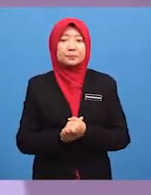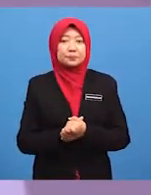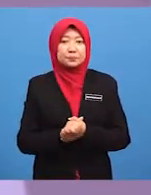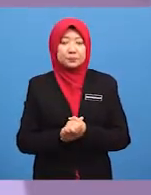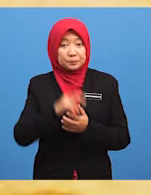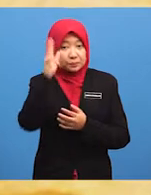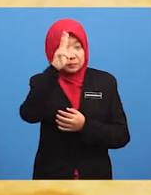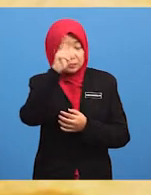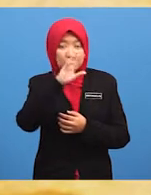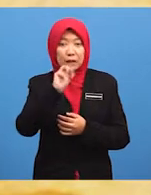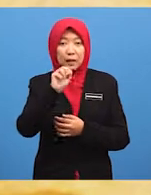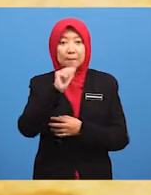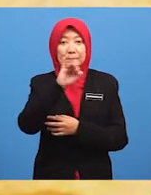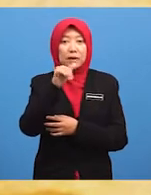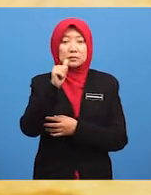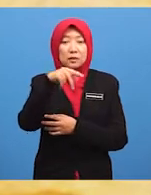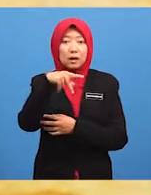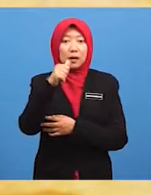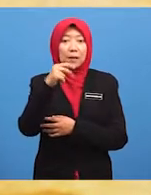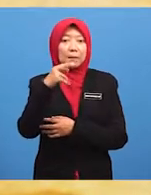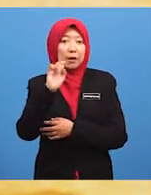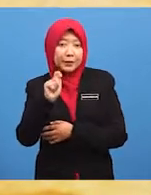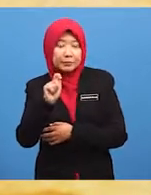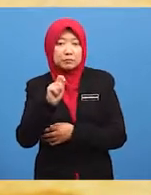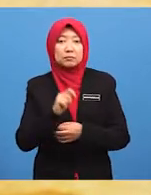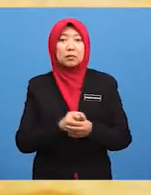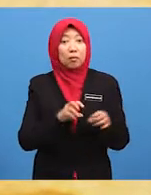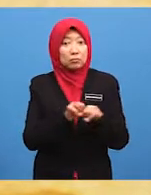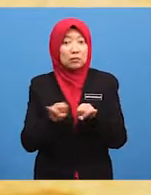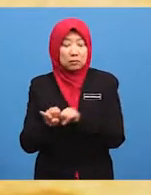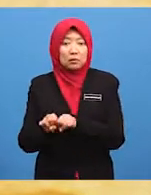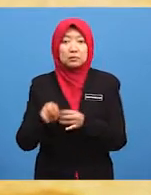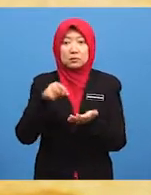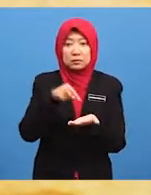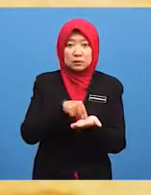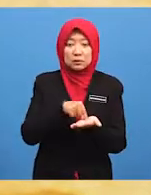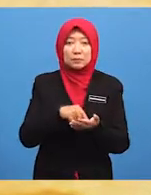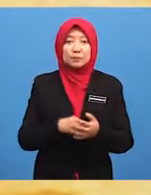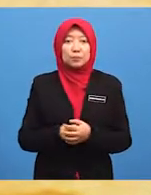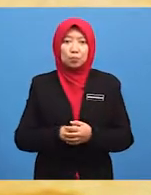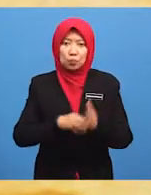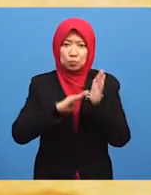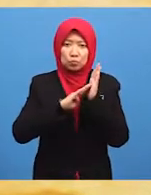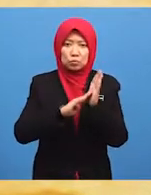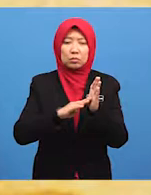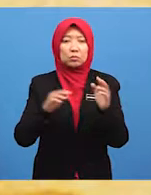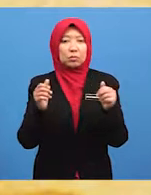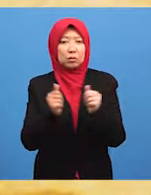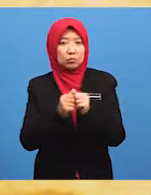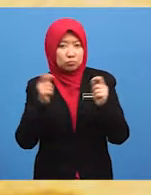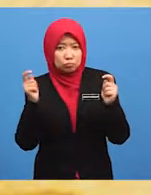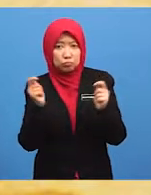kelima, iaitu Kerajaan Majapahit. Kegiatan persuratan masyarakat Kerajaan Majapahit dibuktikan